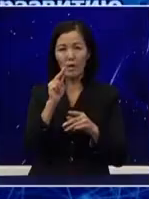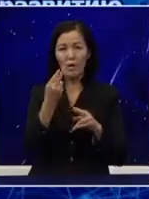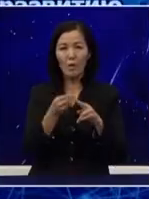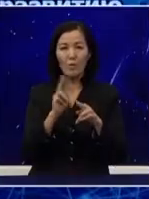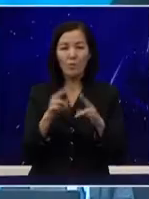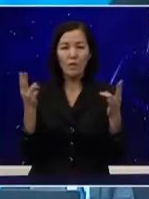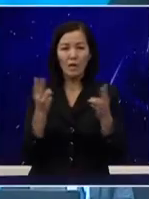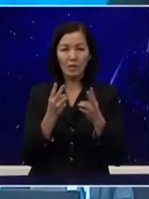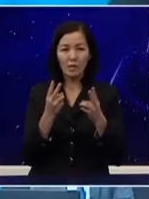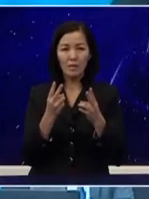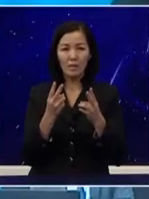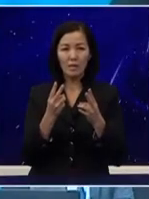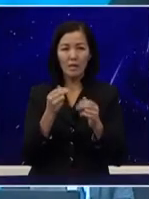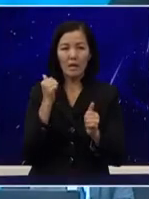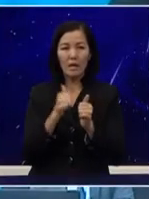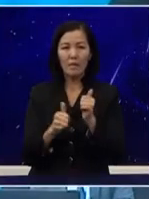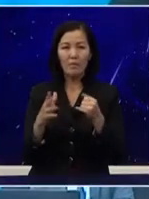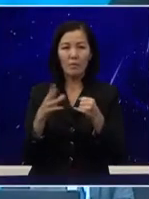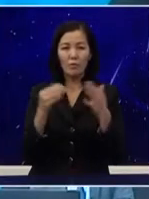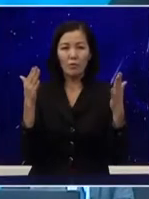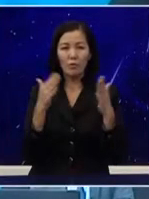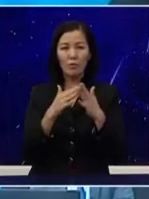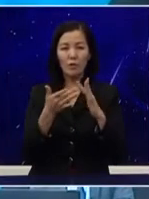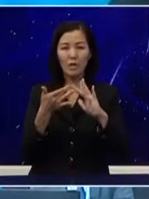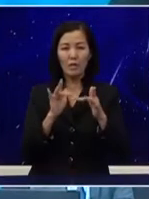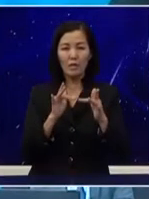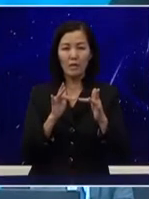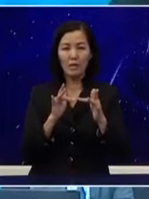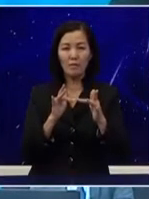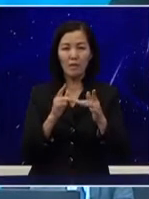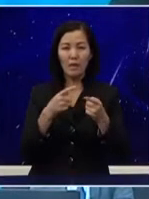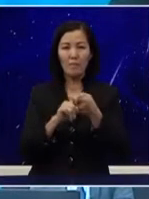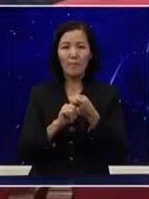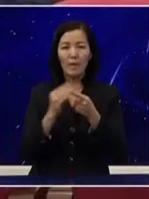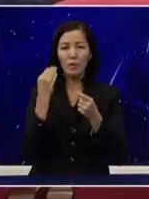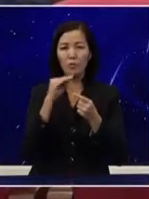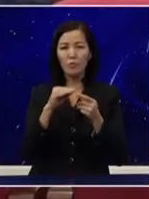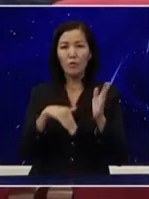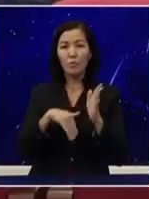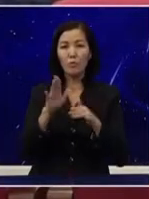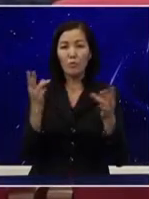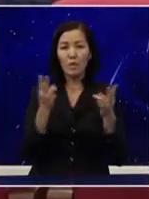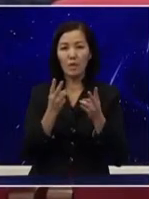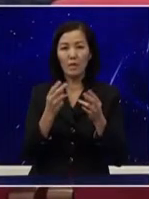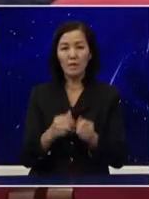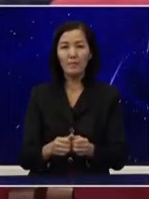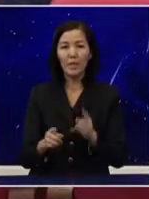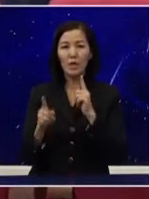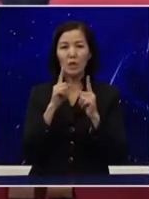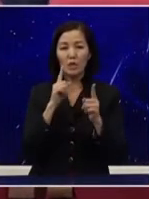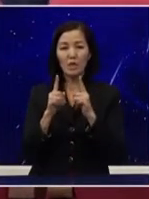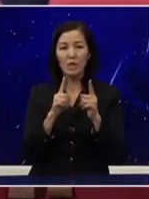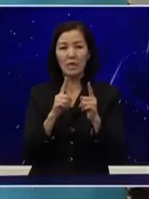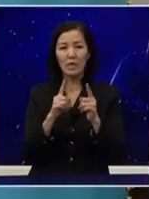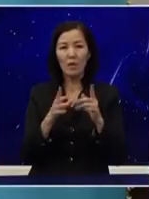болып табылады. Әрбір тұрғын үй мен үйімнің интернеті мен байланыс сапалы болу керек. Жиын соңында